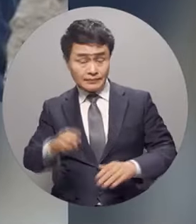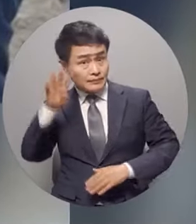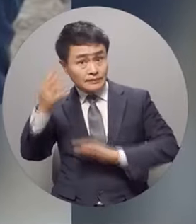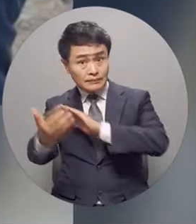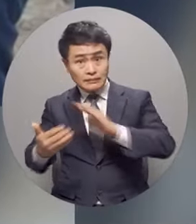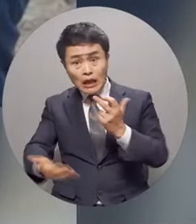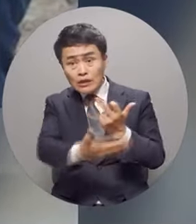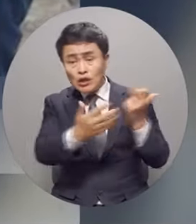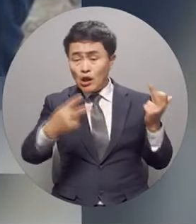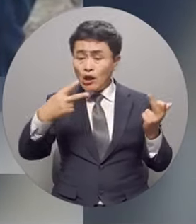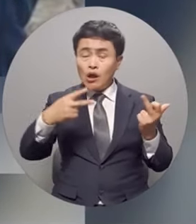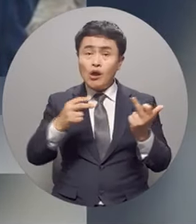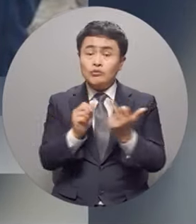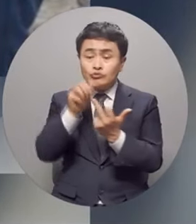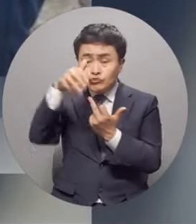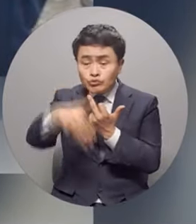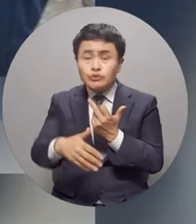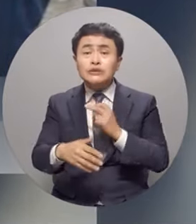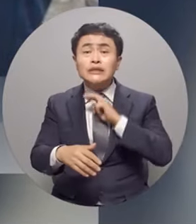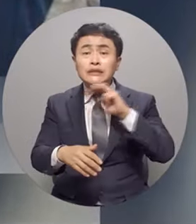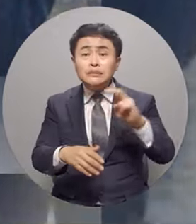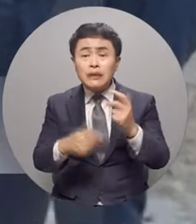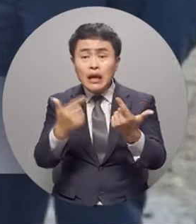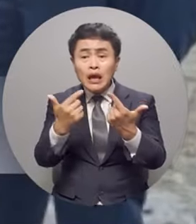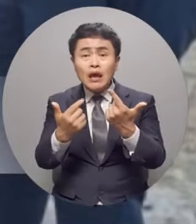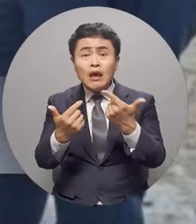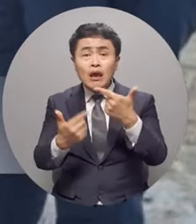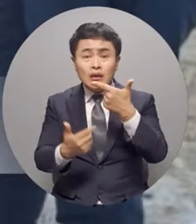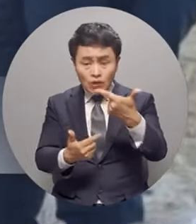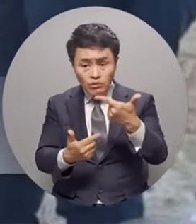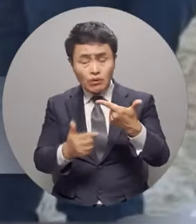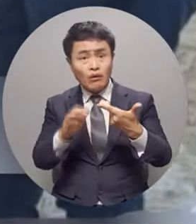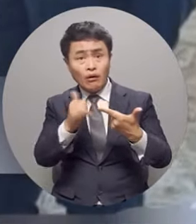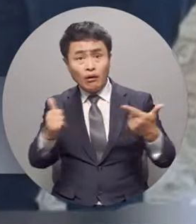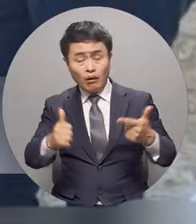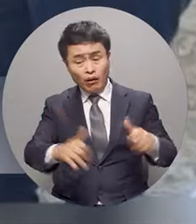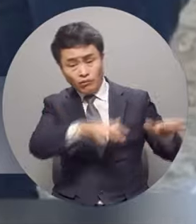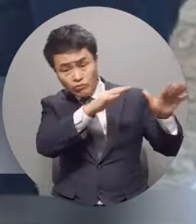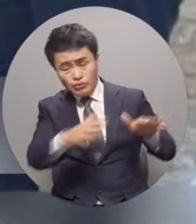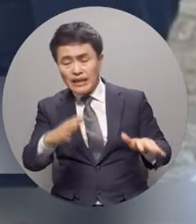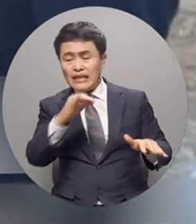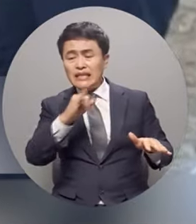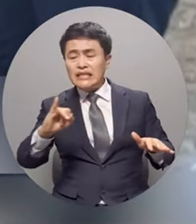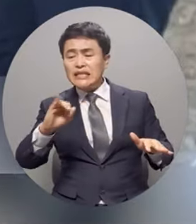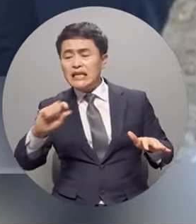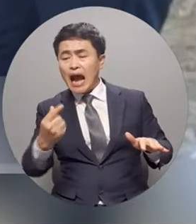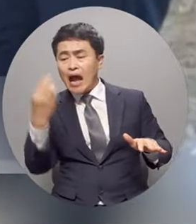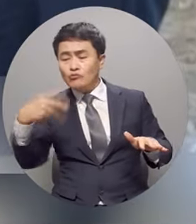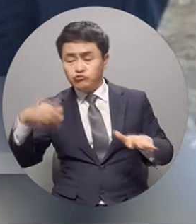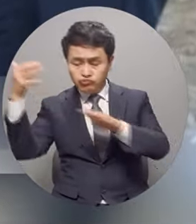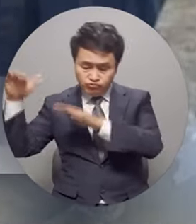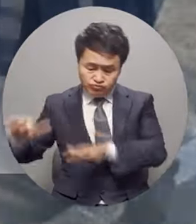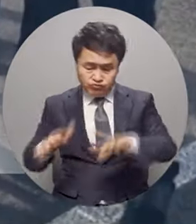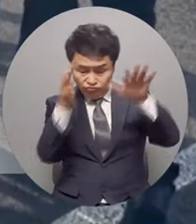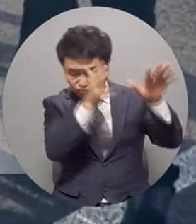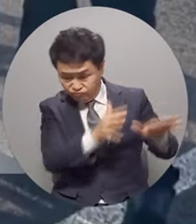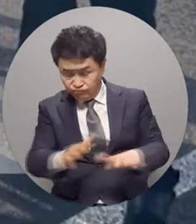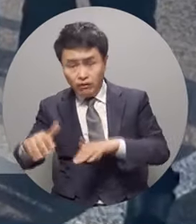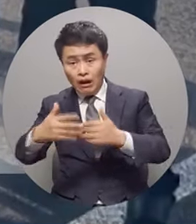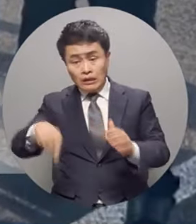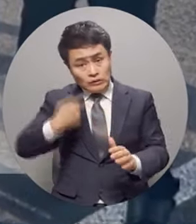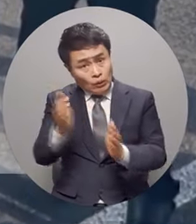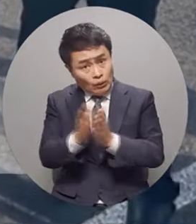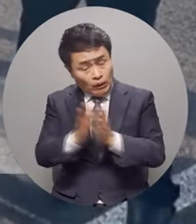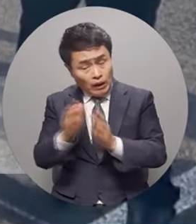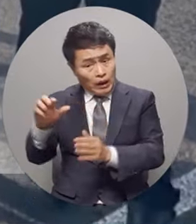제주 서귀포에 20대 여섯명이 바다쪽으로 흐르는 해인 이안류에 스스로 빠져나오거나